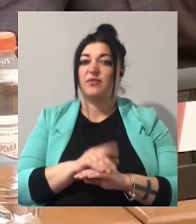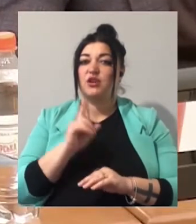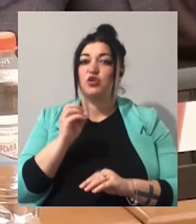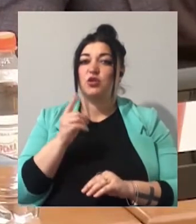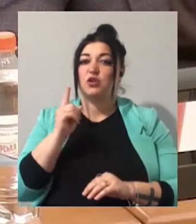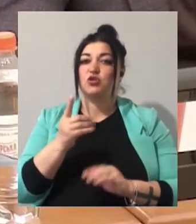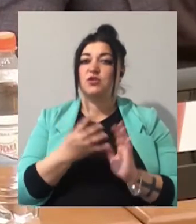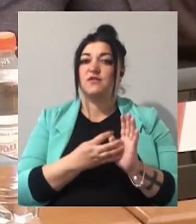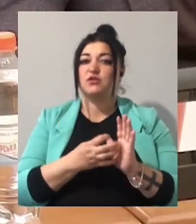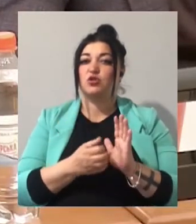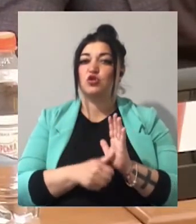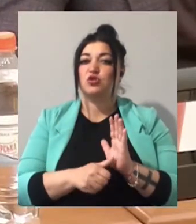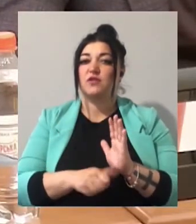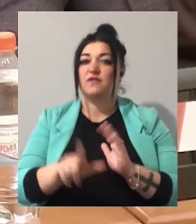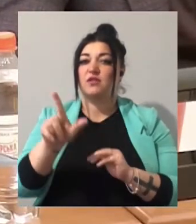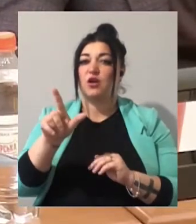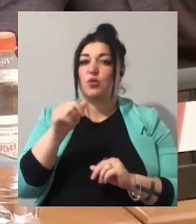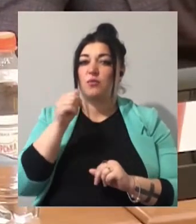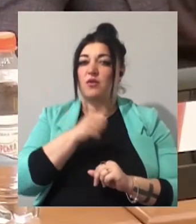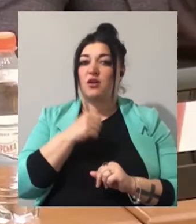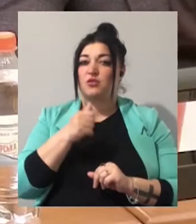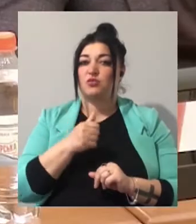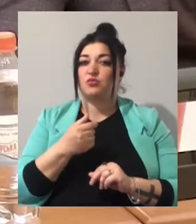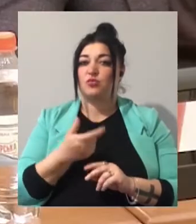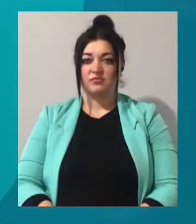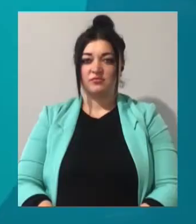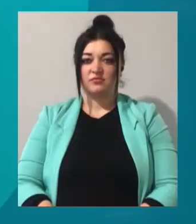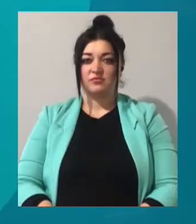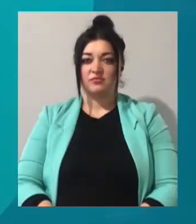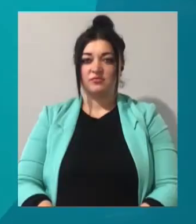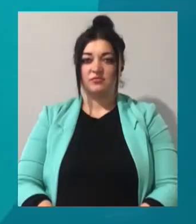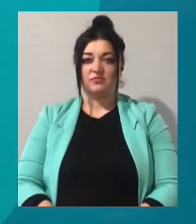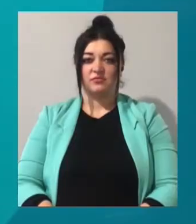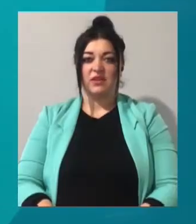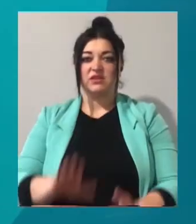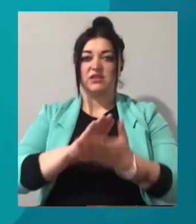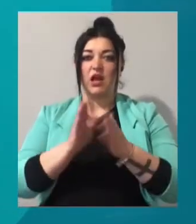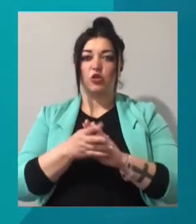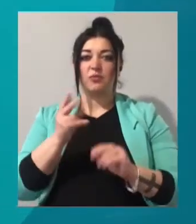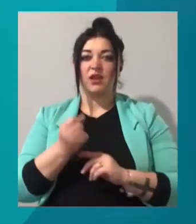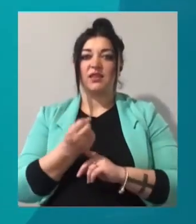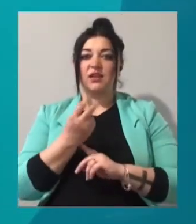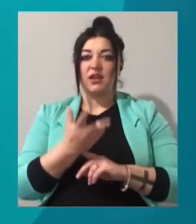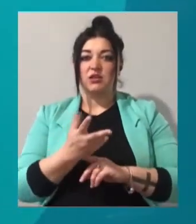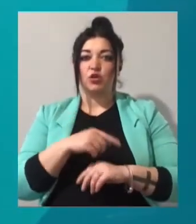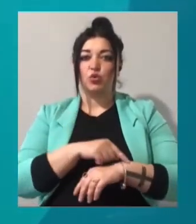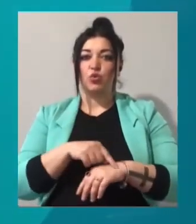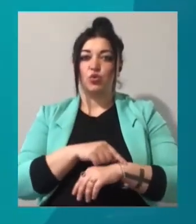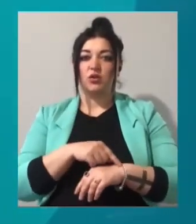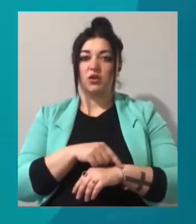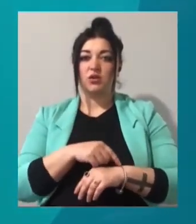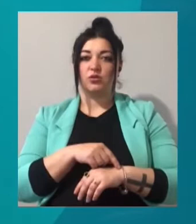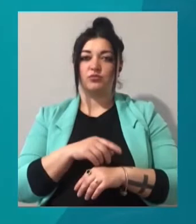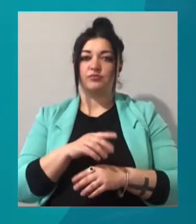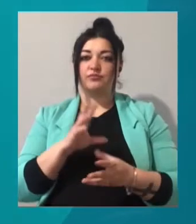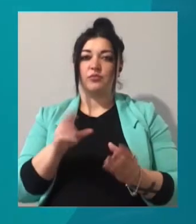1962 году. То есть это действительно очень большой уровень осадка. Станом на 13-ту годину усіма вулицями